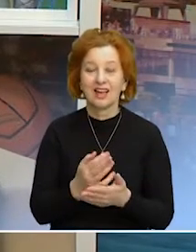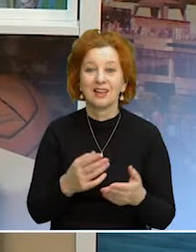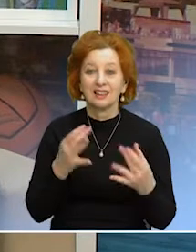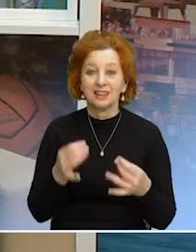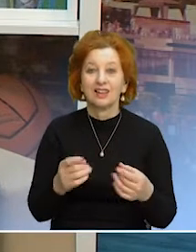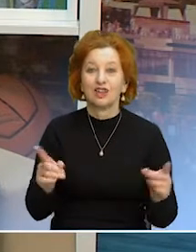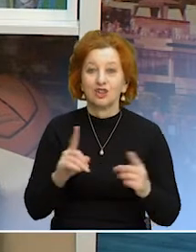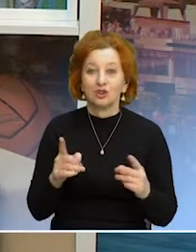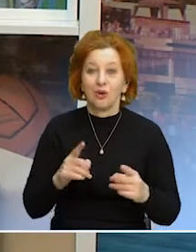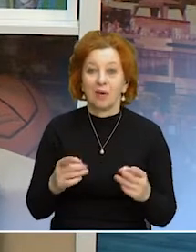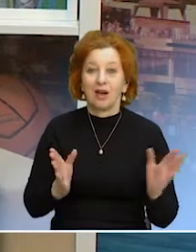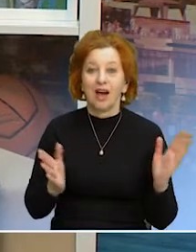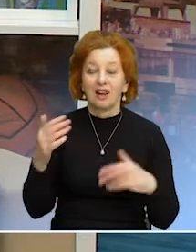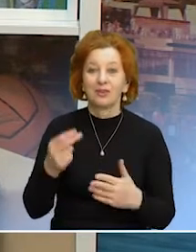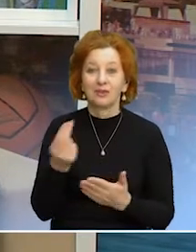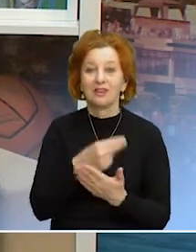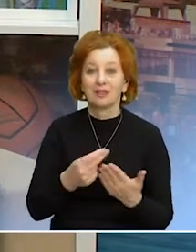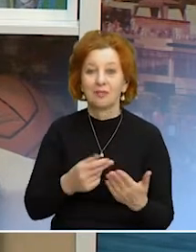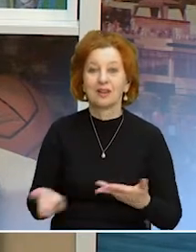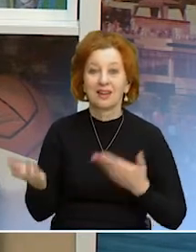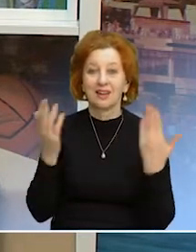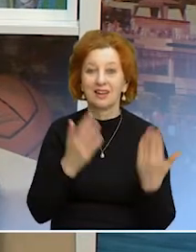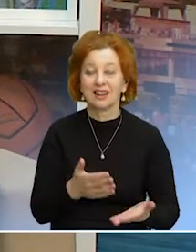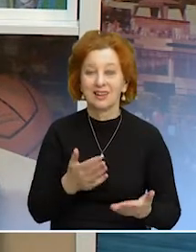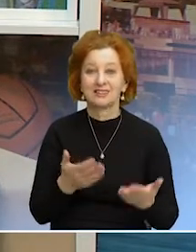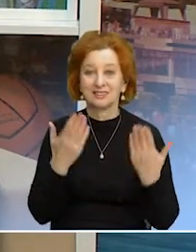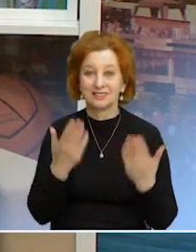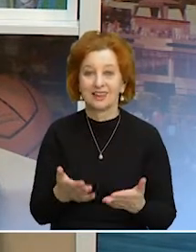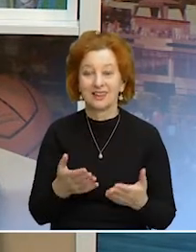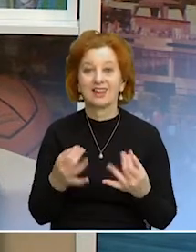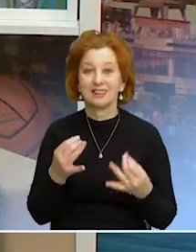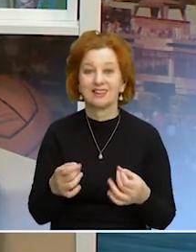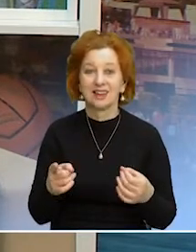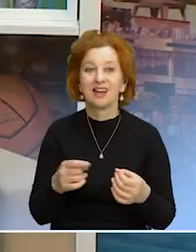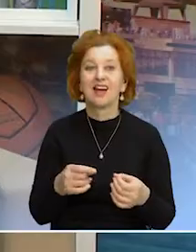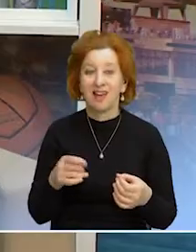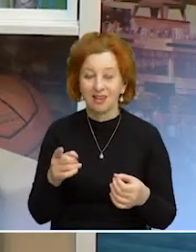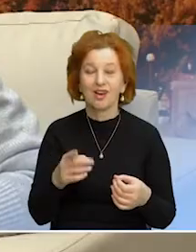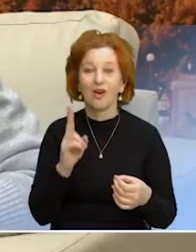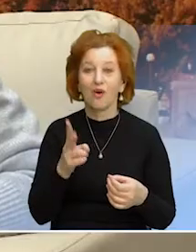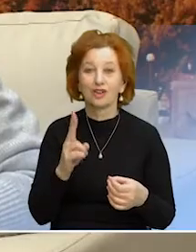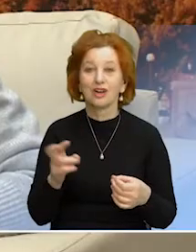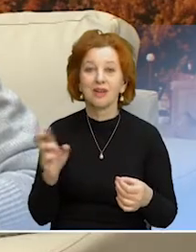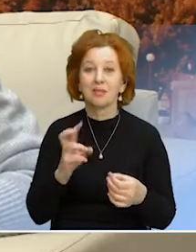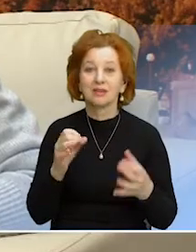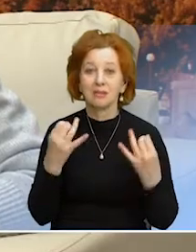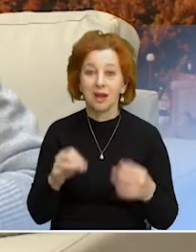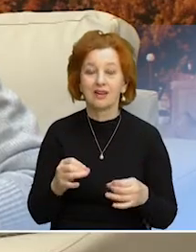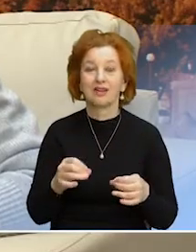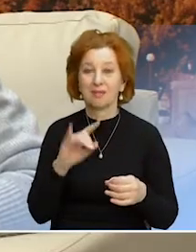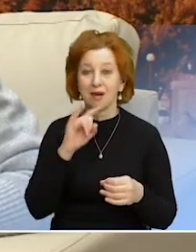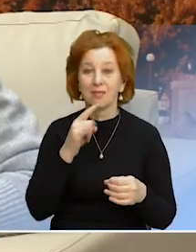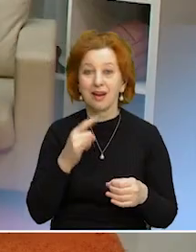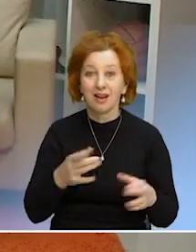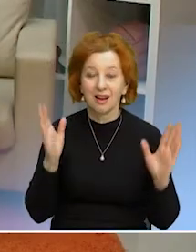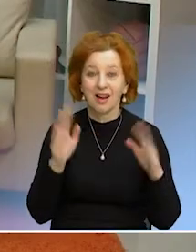поэтому для того, чтобы, собственно говоря, картину не разрушать, вы реально пригласили Дед Мороза, Снегурочку, Бабу-Ягу и Кощея Бессмертного, Бабку-Ёжку. Будет какая-то вообще во